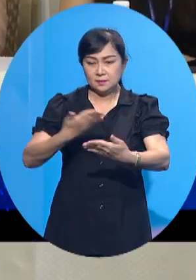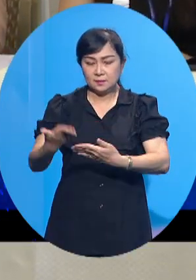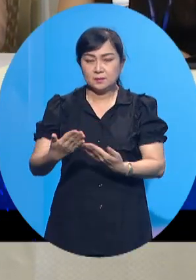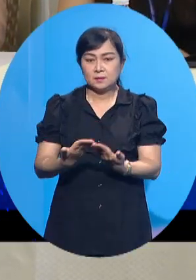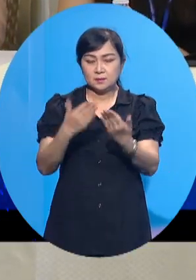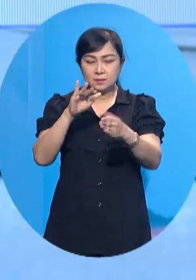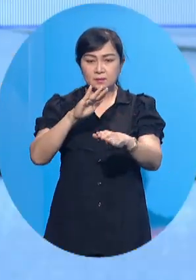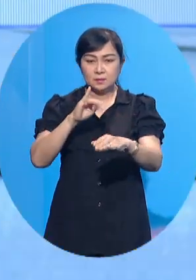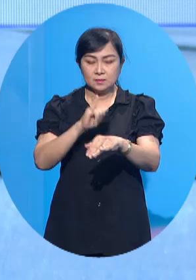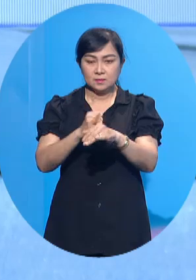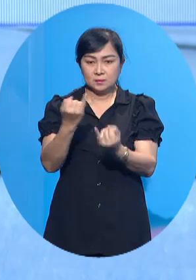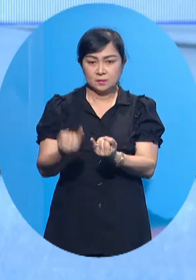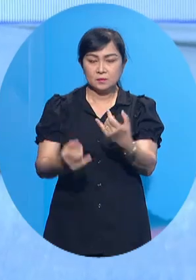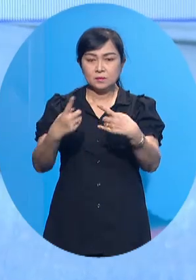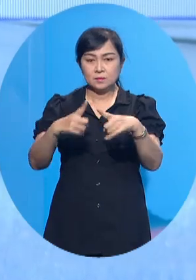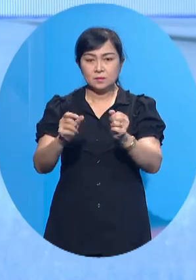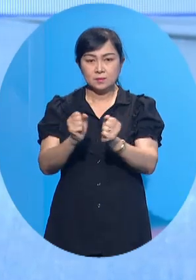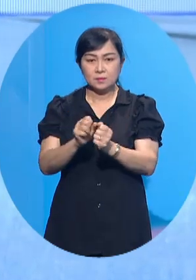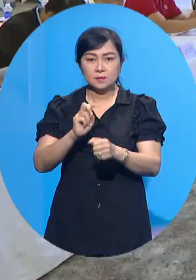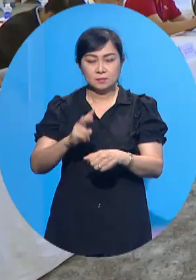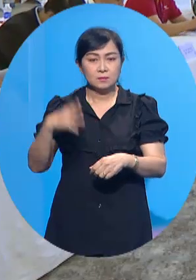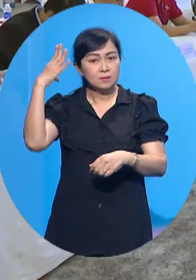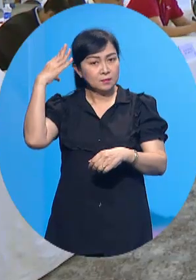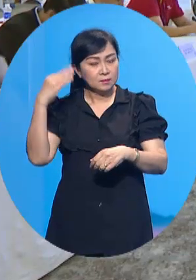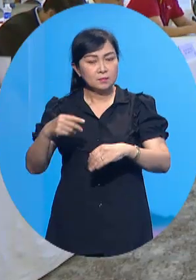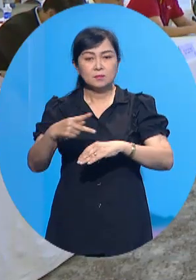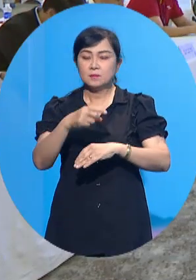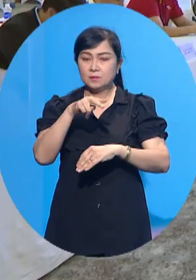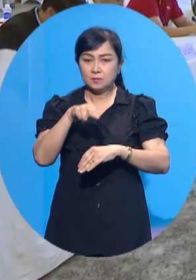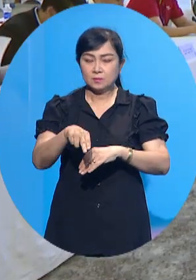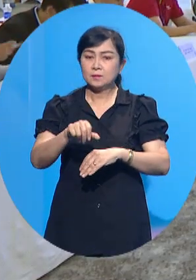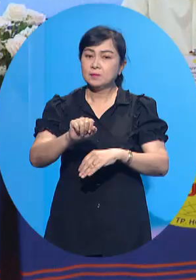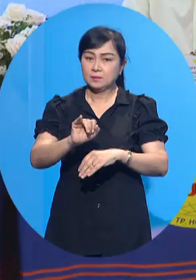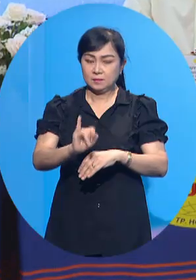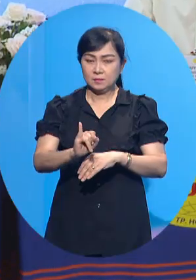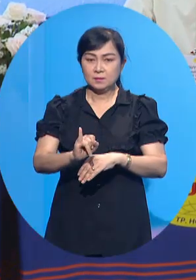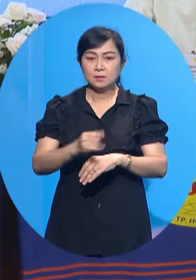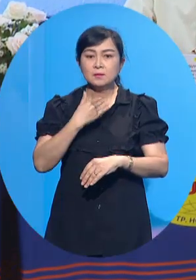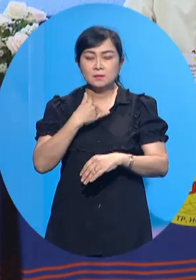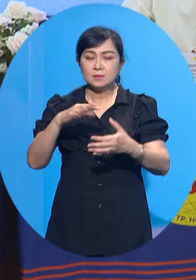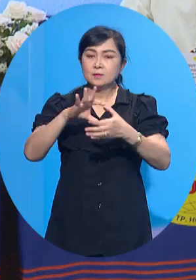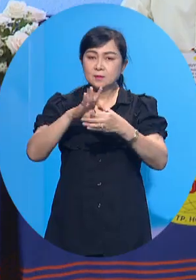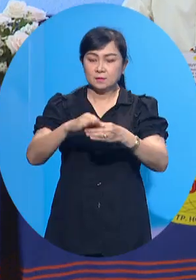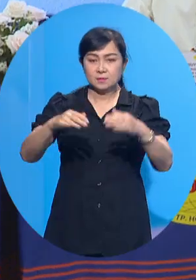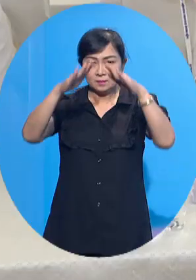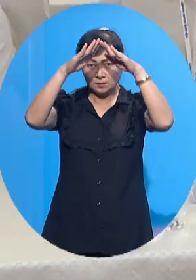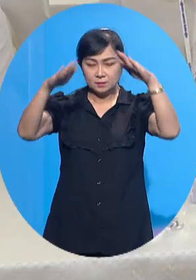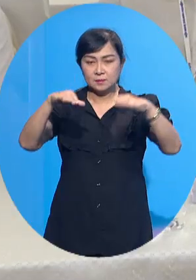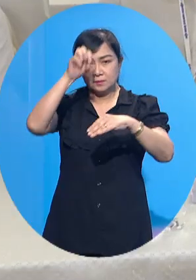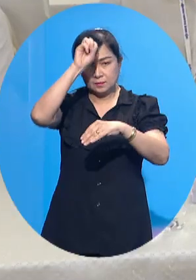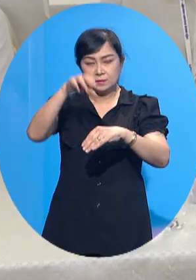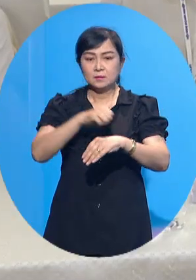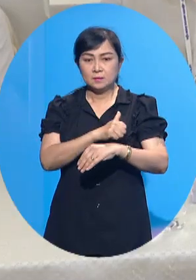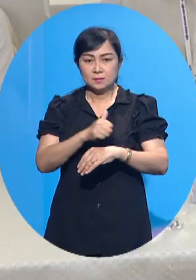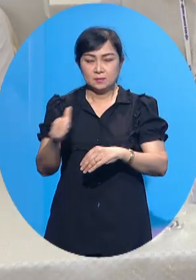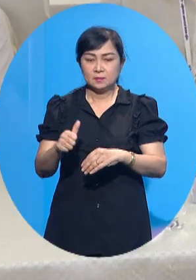xuất nhu cầu tuyển dụng của doanh nghiệp đối với sinh viên mới ra trường trong kỷ nguyên trí tuệ nhân tạo, cũng như mong muốn hợp tác cùng nhà trường trong đào tạo nguồn